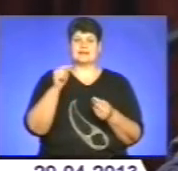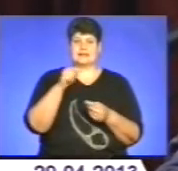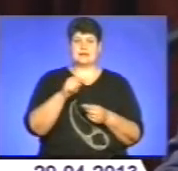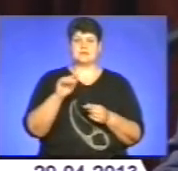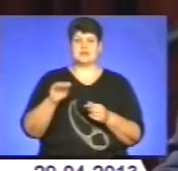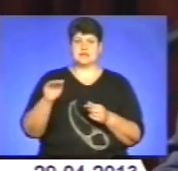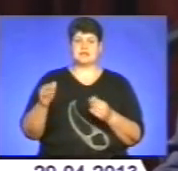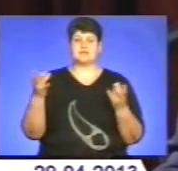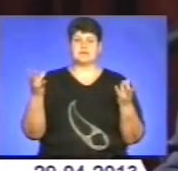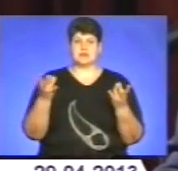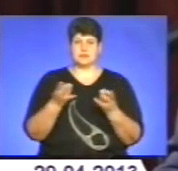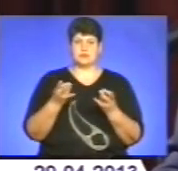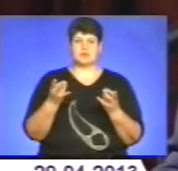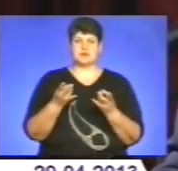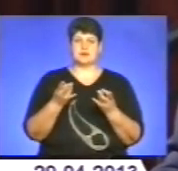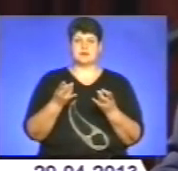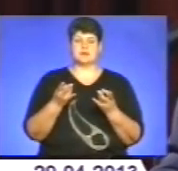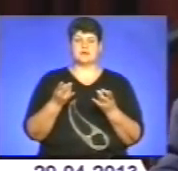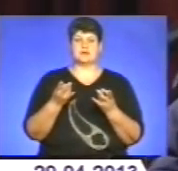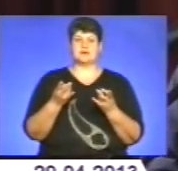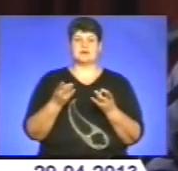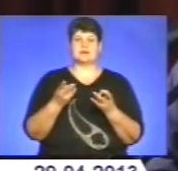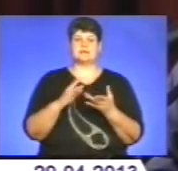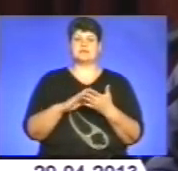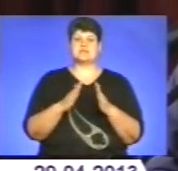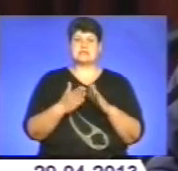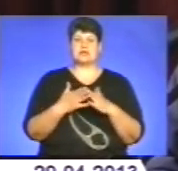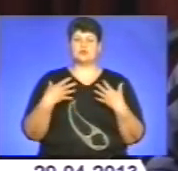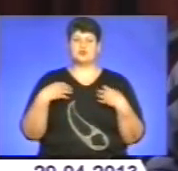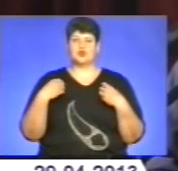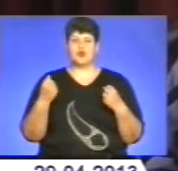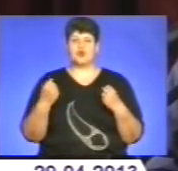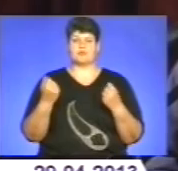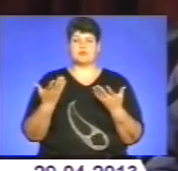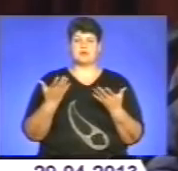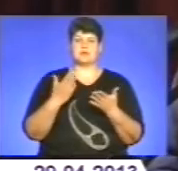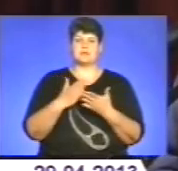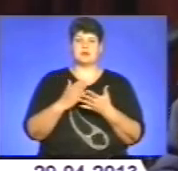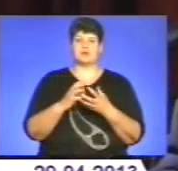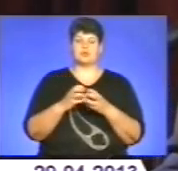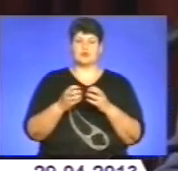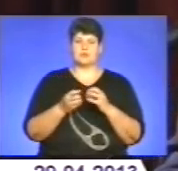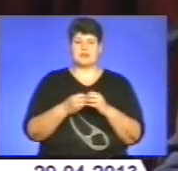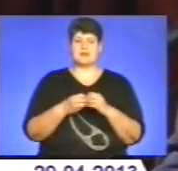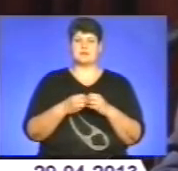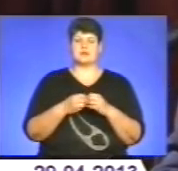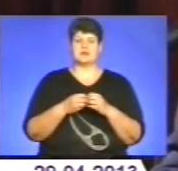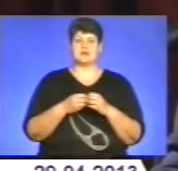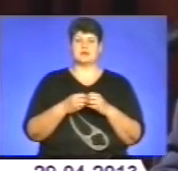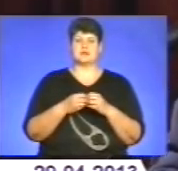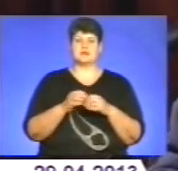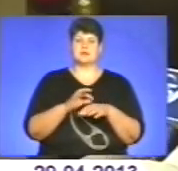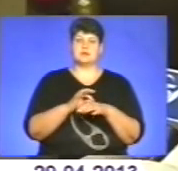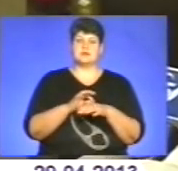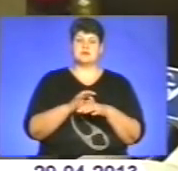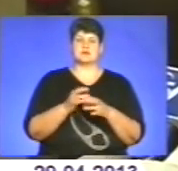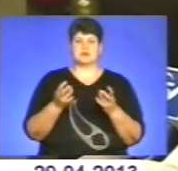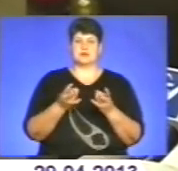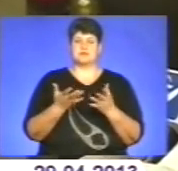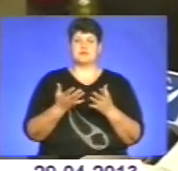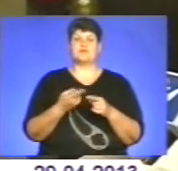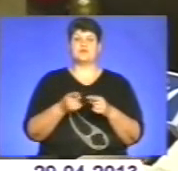які потрібно, який сьогодні стан здоров'я, фізична підготовка не зовсім така, як потрібно. Цього